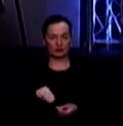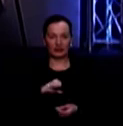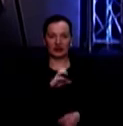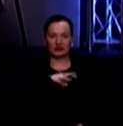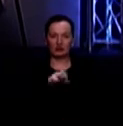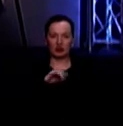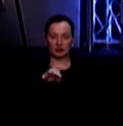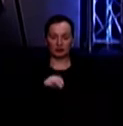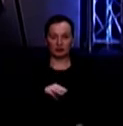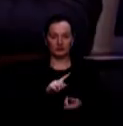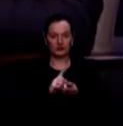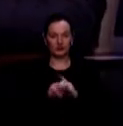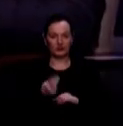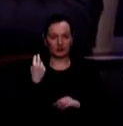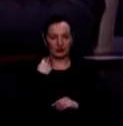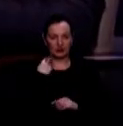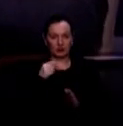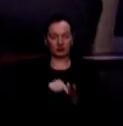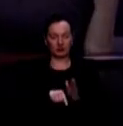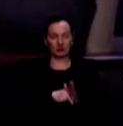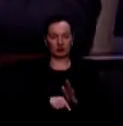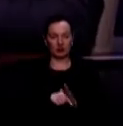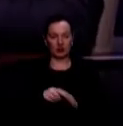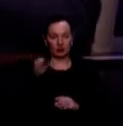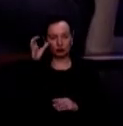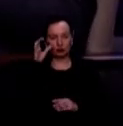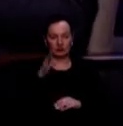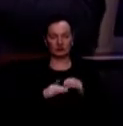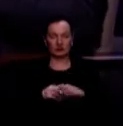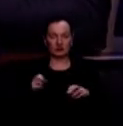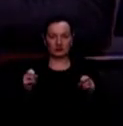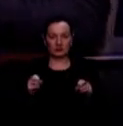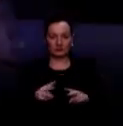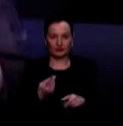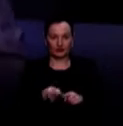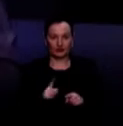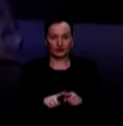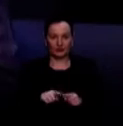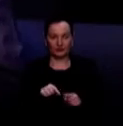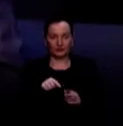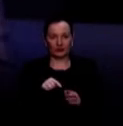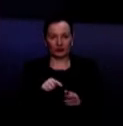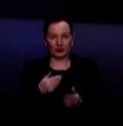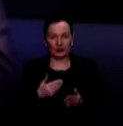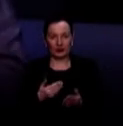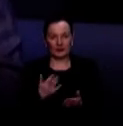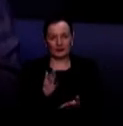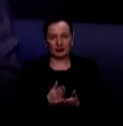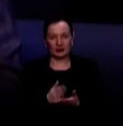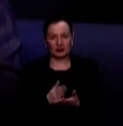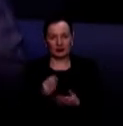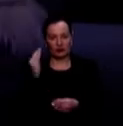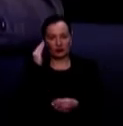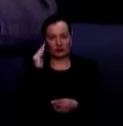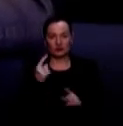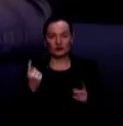англійської означає розумний, так? Так. Розумна спеціалізація, провідна галузь економіки. Це мається на увазі, ну, дуже ж ви сказали, галузь одна